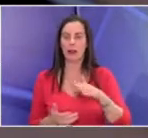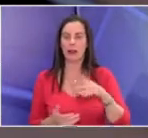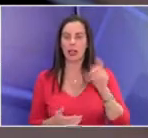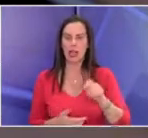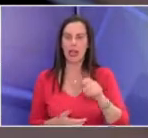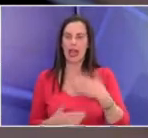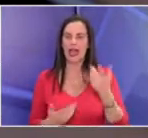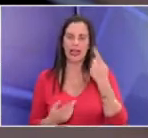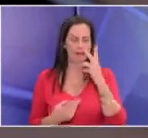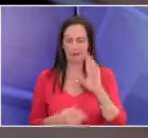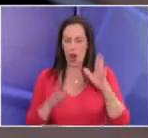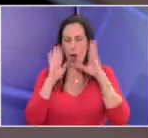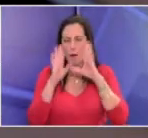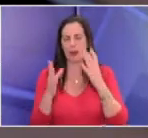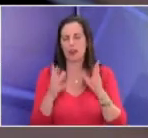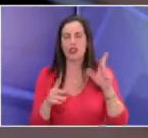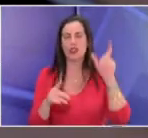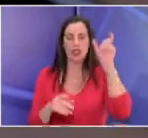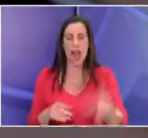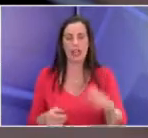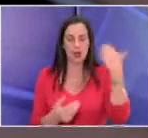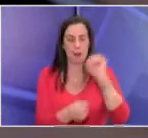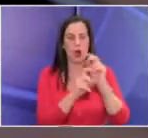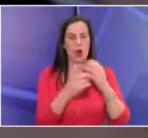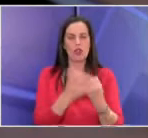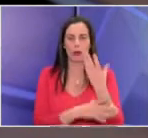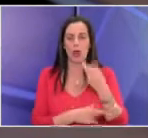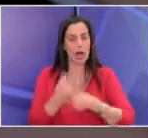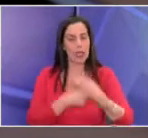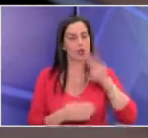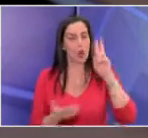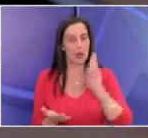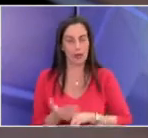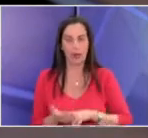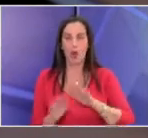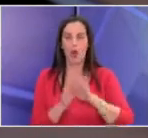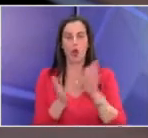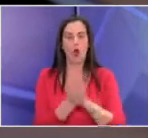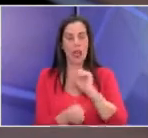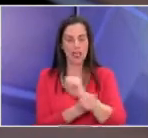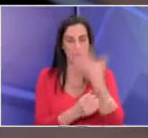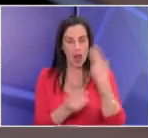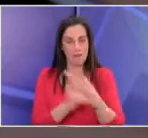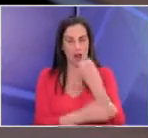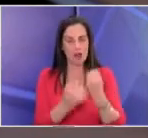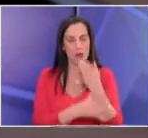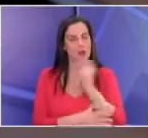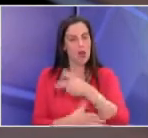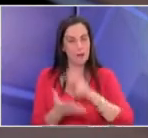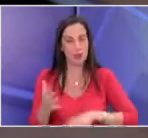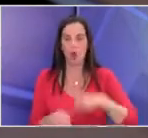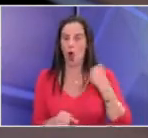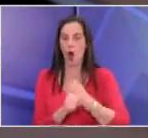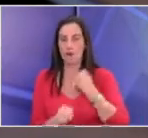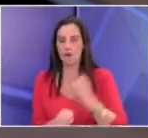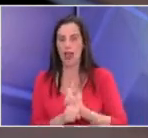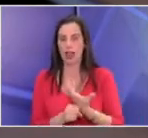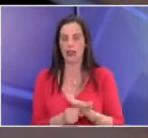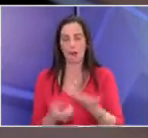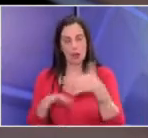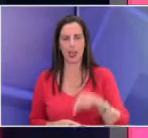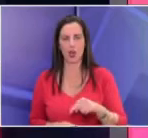זאת אומרת, אנחנו נסמכים על טוב ליבם. התפקיד הראשון שלי אגב הראשון. רק תזכיר, מדינת ישראל היא המעסיק הגדול ביותר במשק.